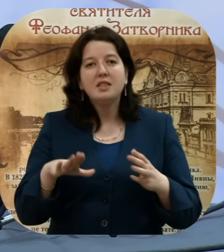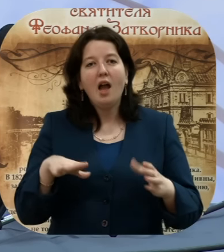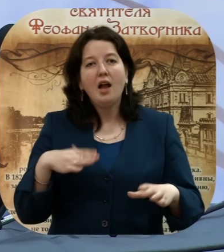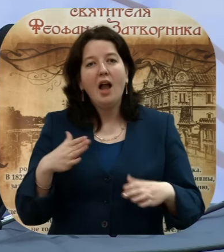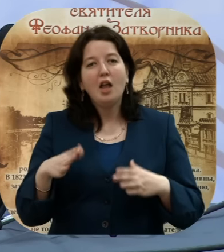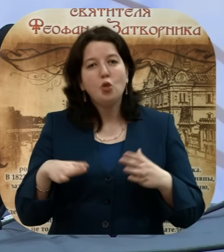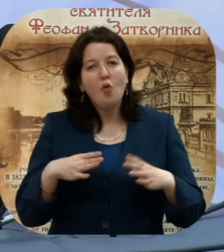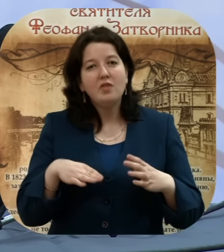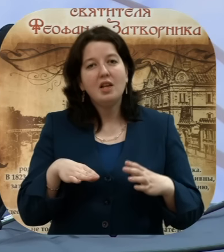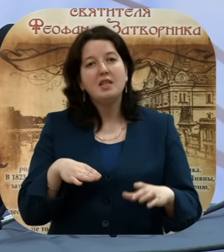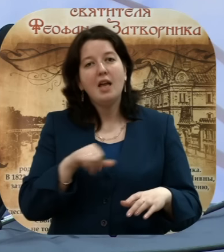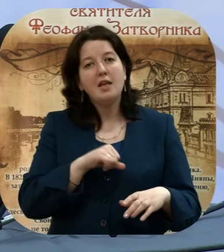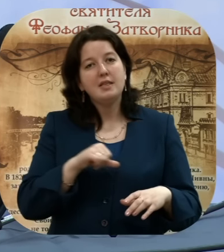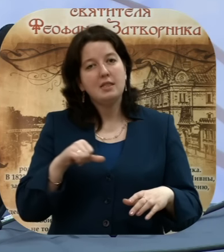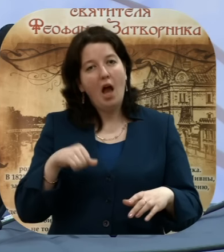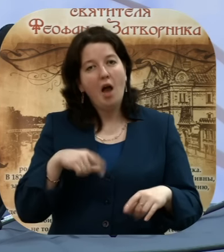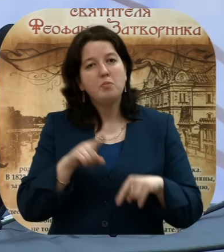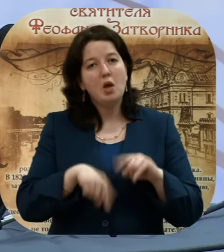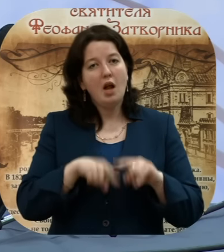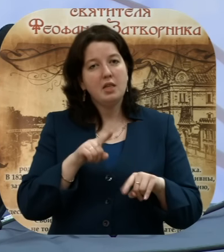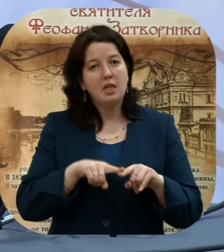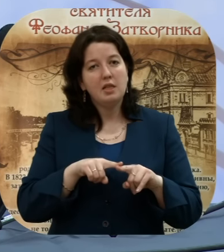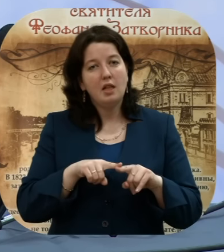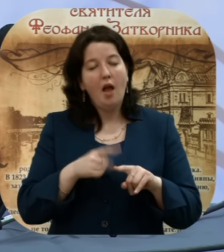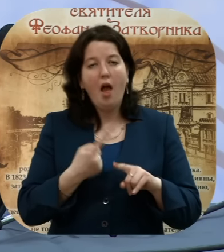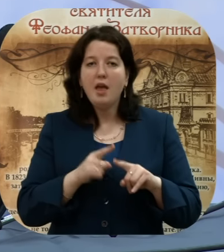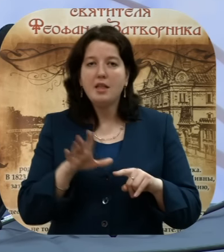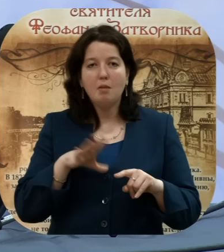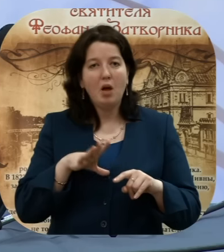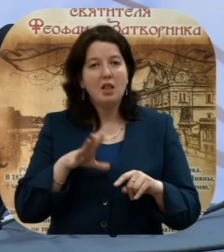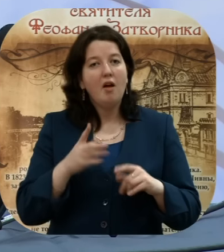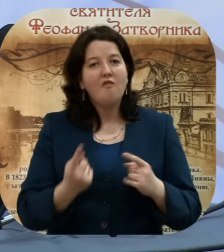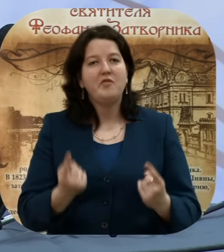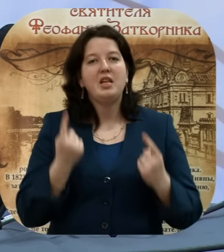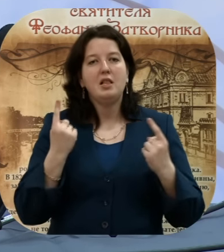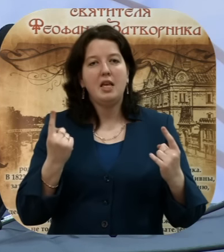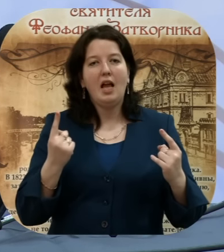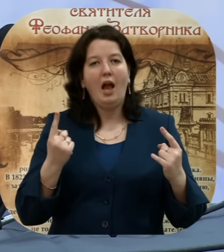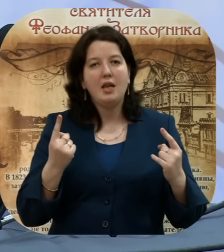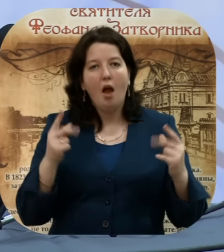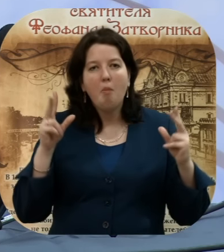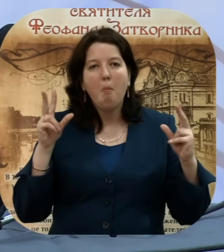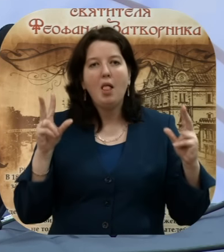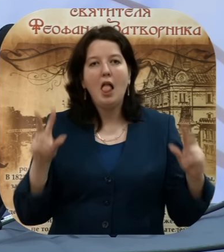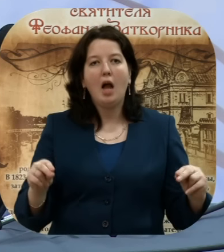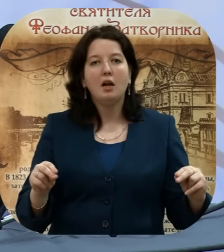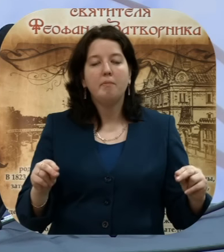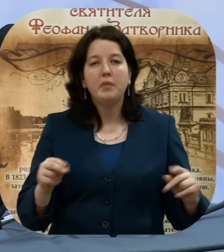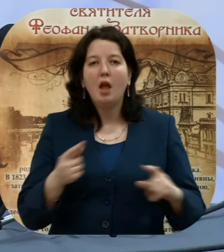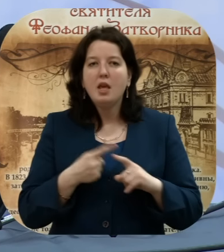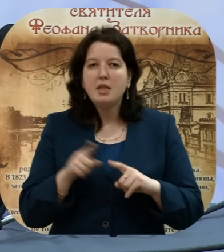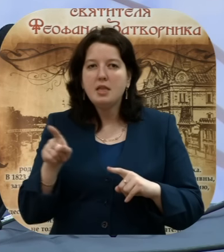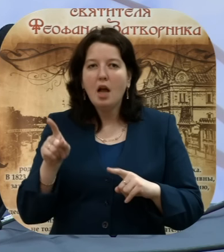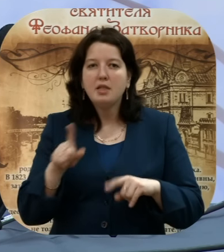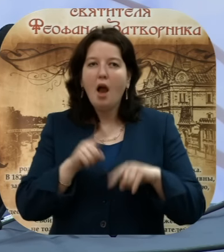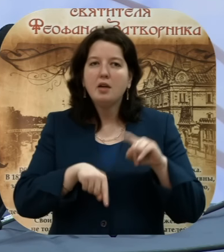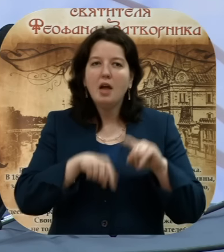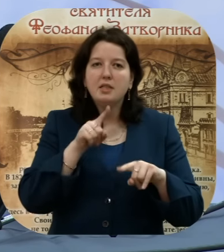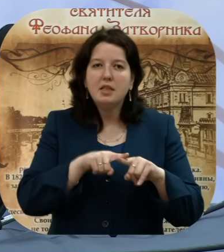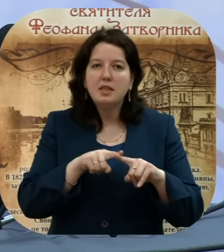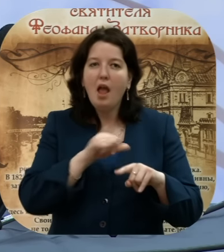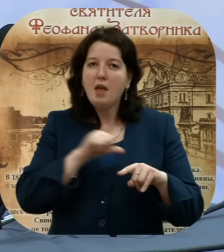родители. Ох, какое это великое было бы благо! Они бы очищались. И тогда бы